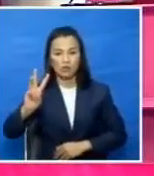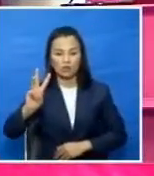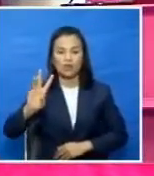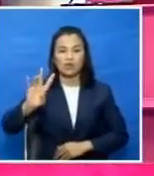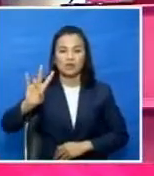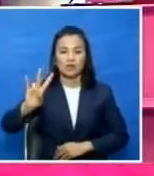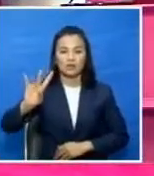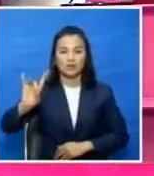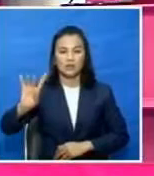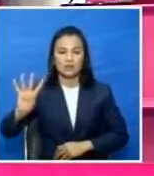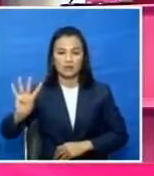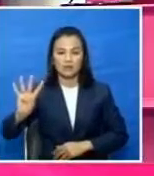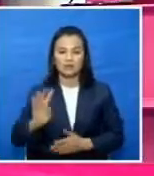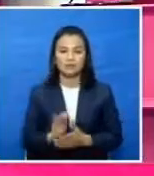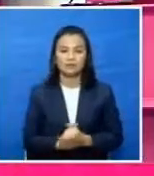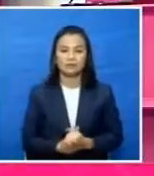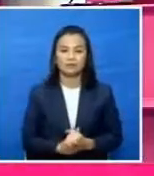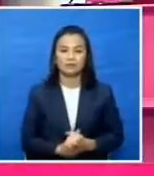5626784